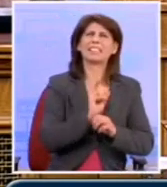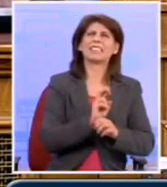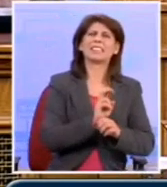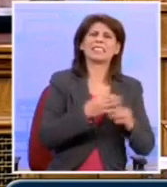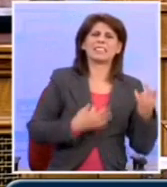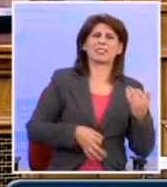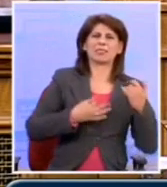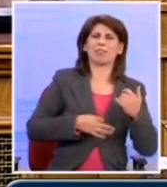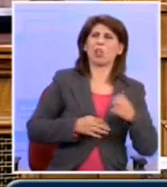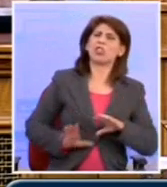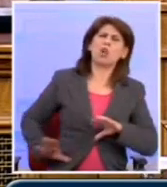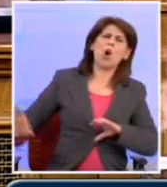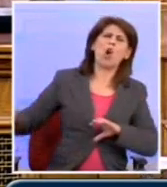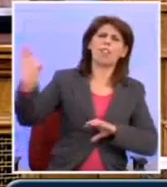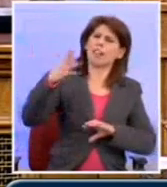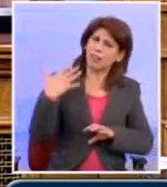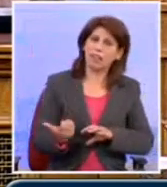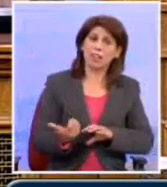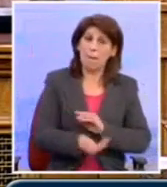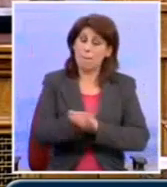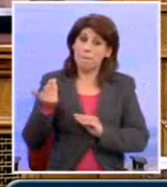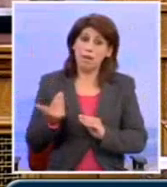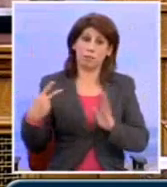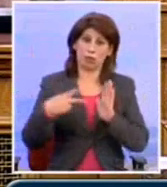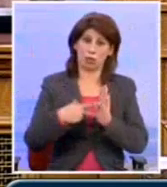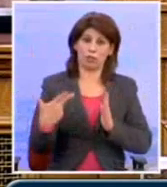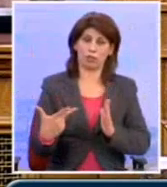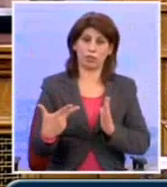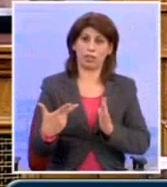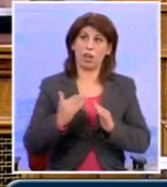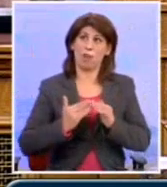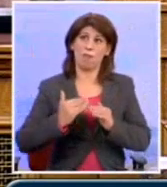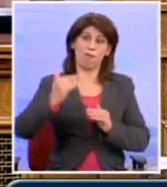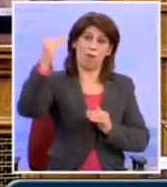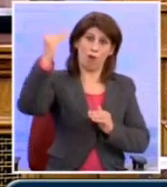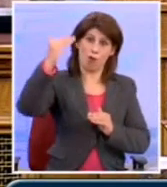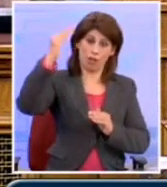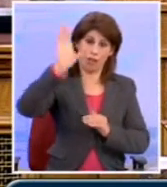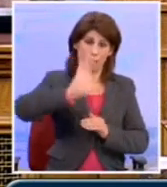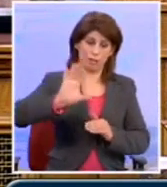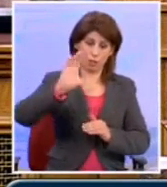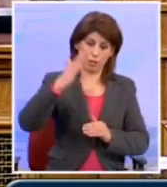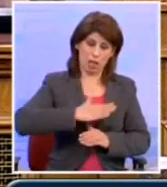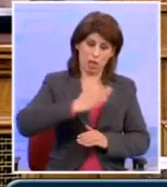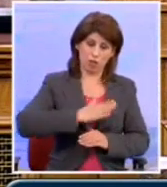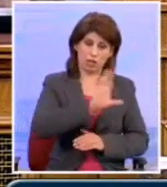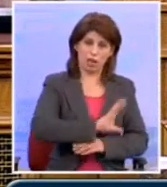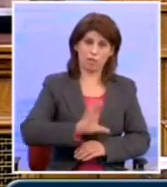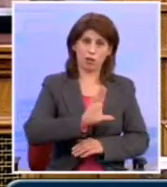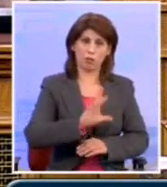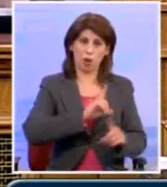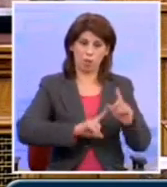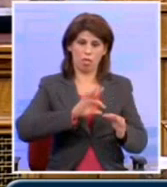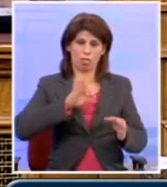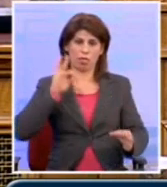χώρες. Το πρόβλημα ήταν ότι πριν από το 2008 τα τζίτζικια του Βορρά και τα τζίτζικια του Νότου συνασπίστηκαν με